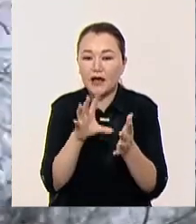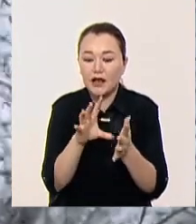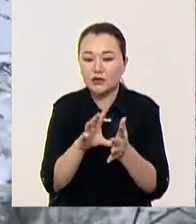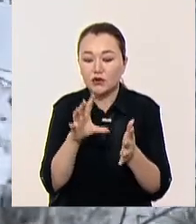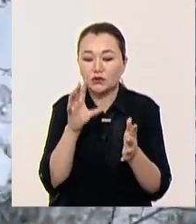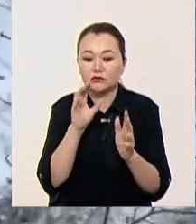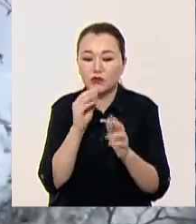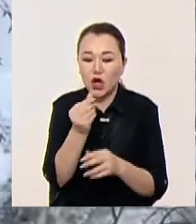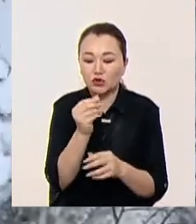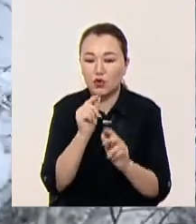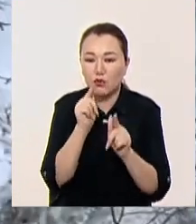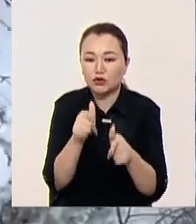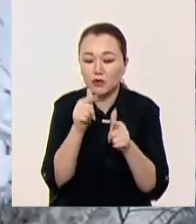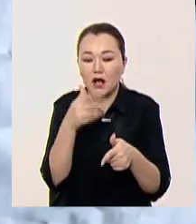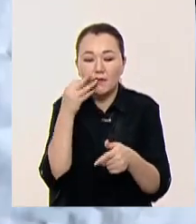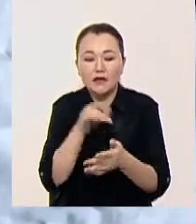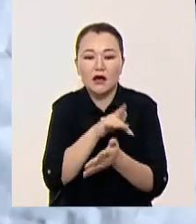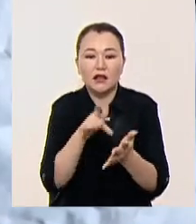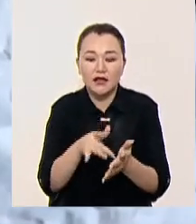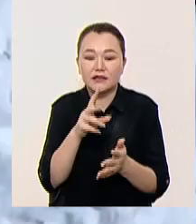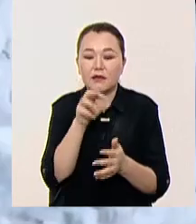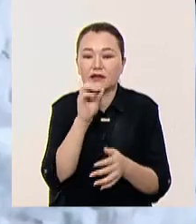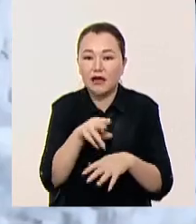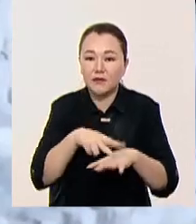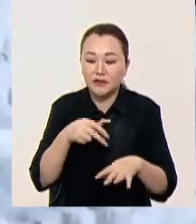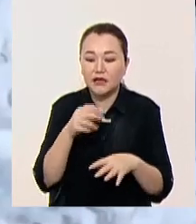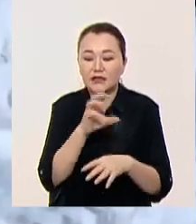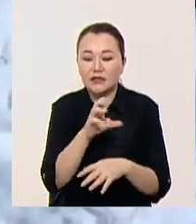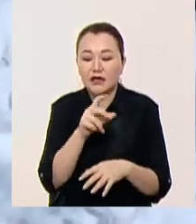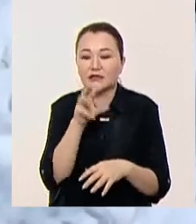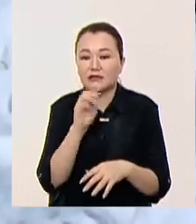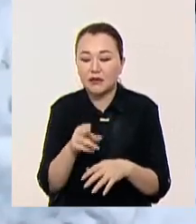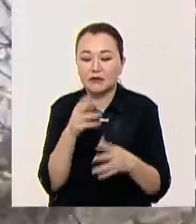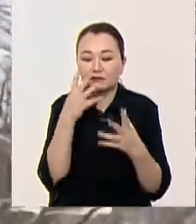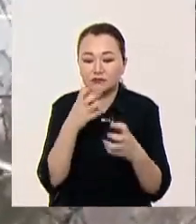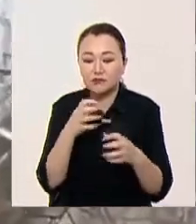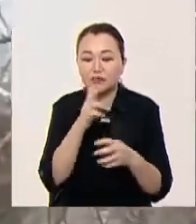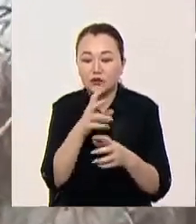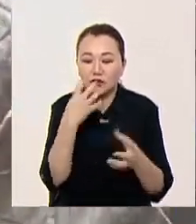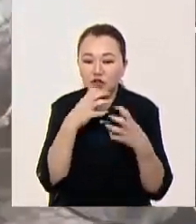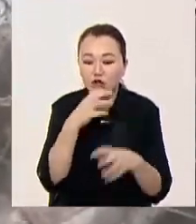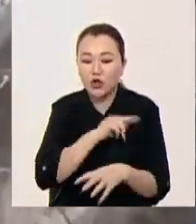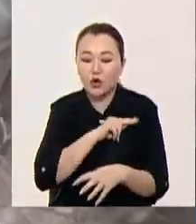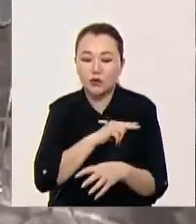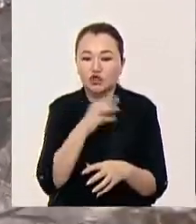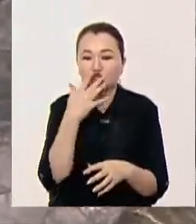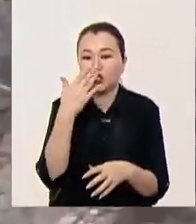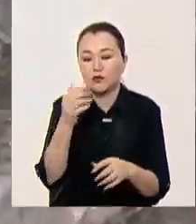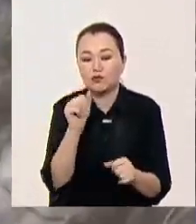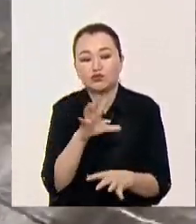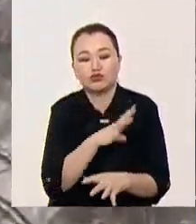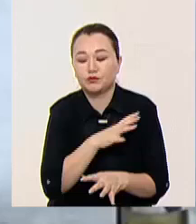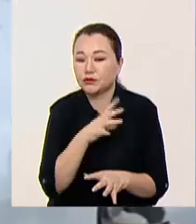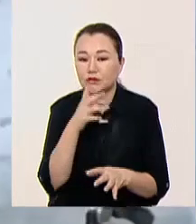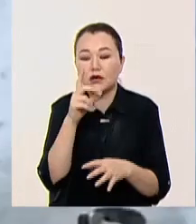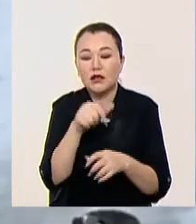амиянға түсіп тұрады. Алматы қалалық полиция департаментінің өкілі Салтанат Әзірбек көлеңкелі кәсіптің көркін қыздырғандар Қазақстанда емес шетелде болуы әбде